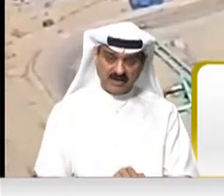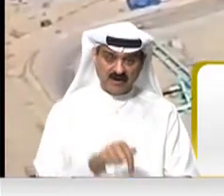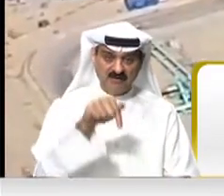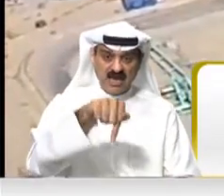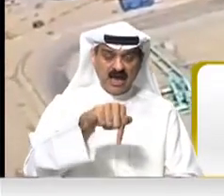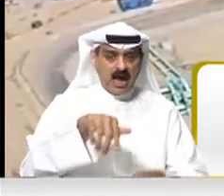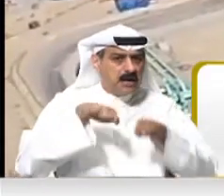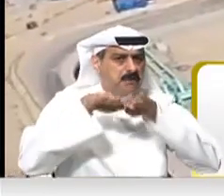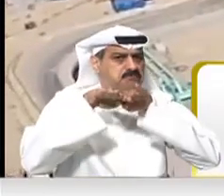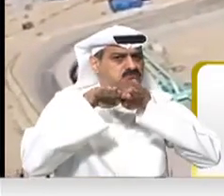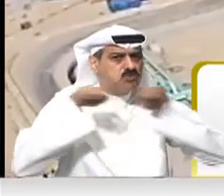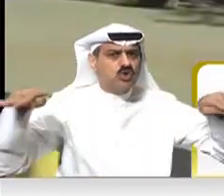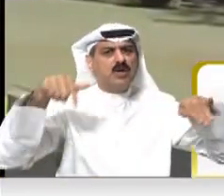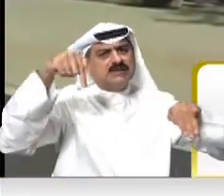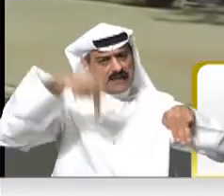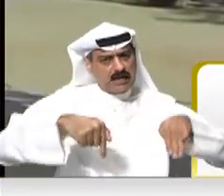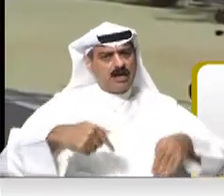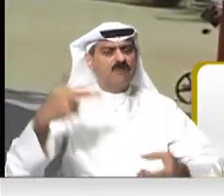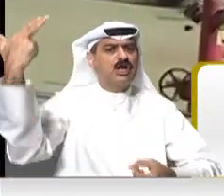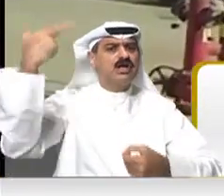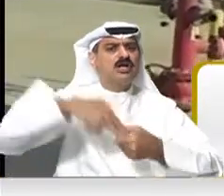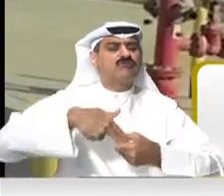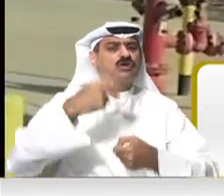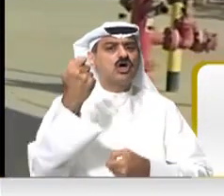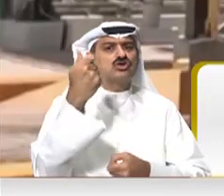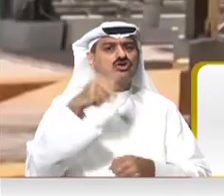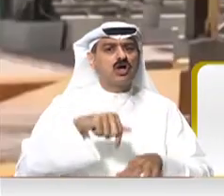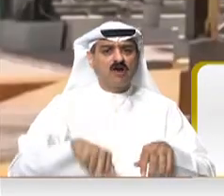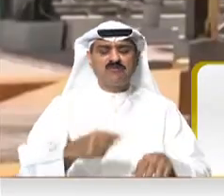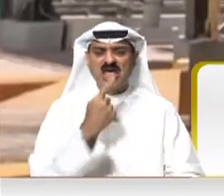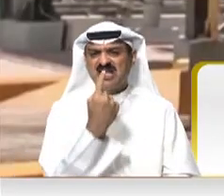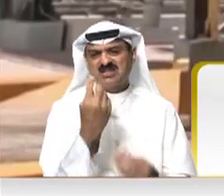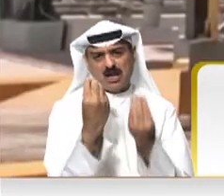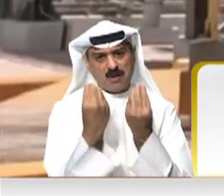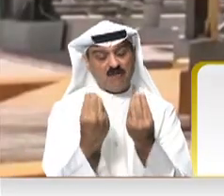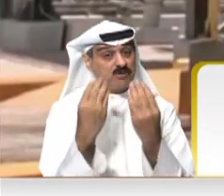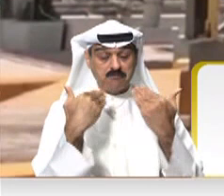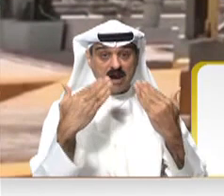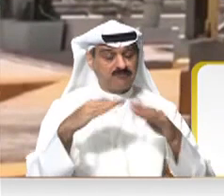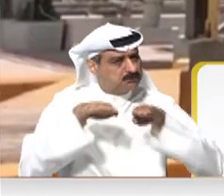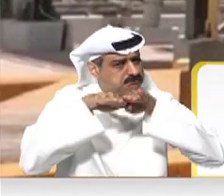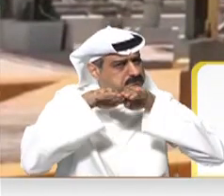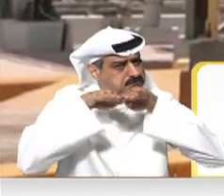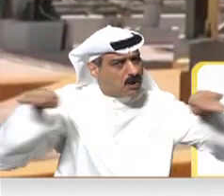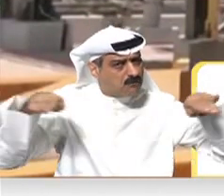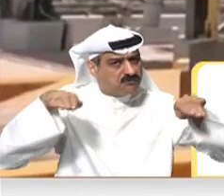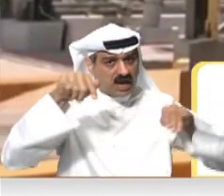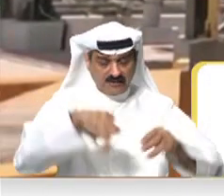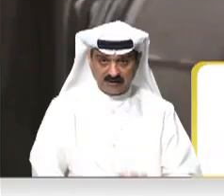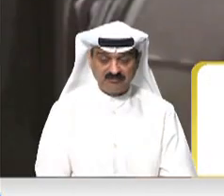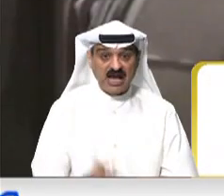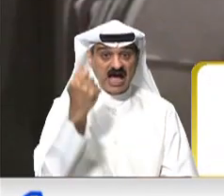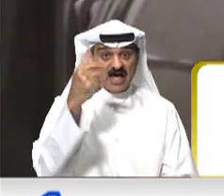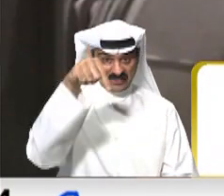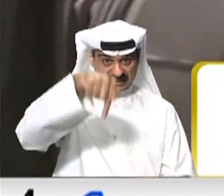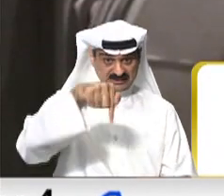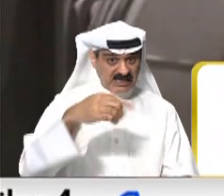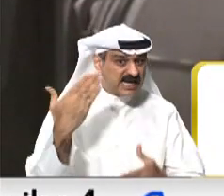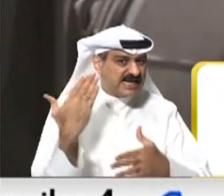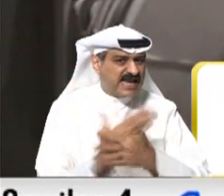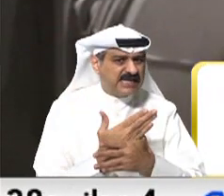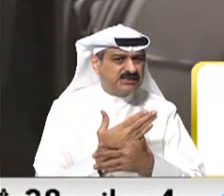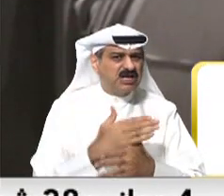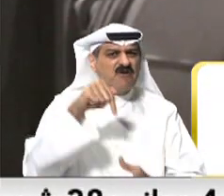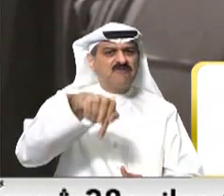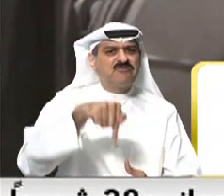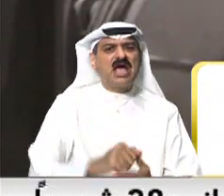والسوق متوازنه ولا يوجد نقص في الطلب واضاف ديكوف ايضا ان هذا السعر يعتمد على عدد كبير من